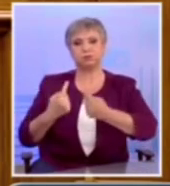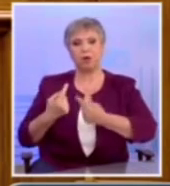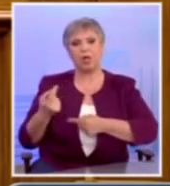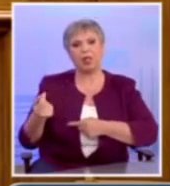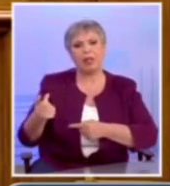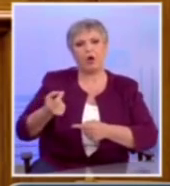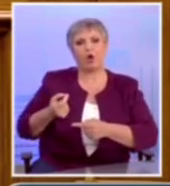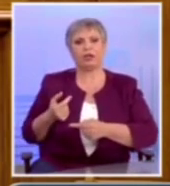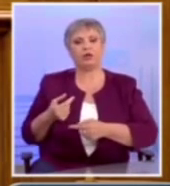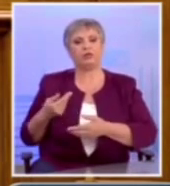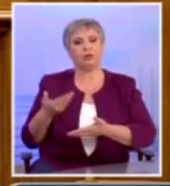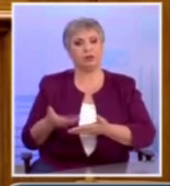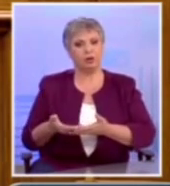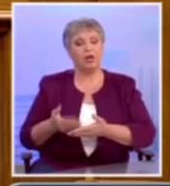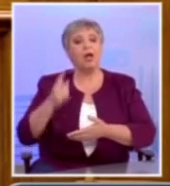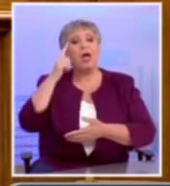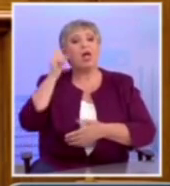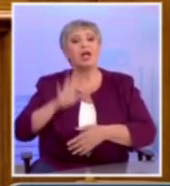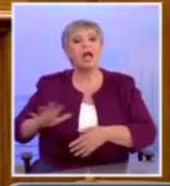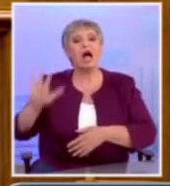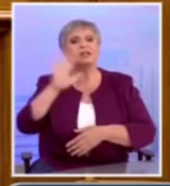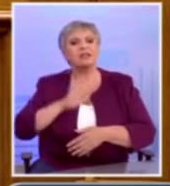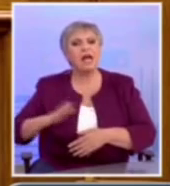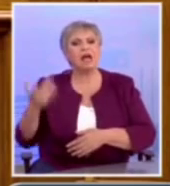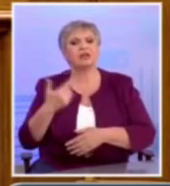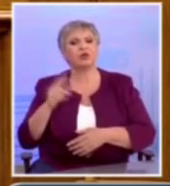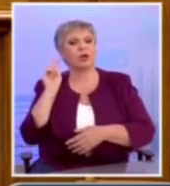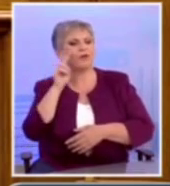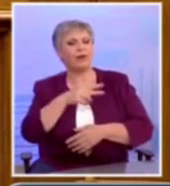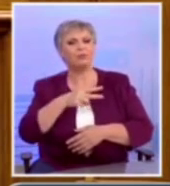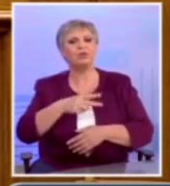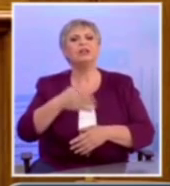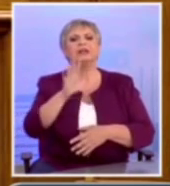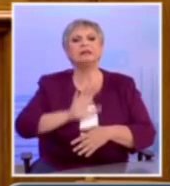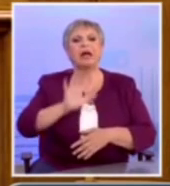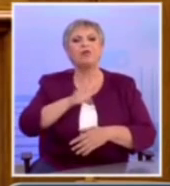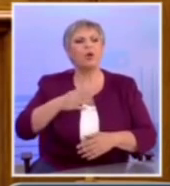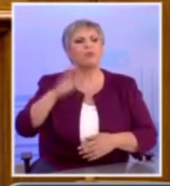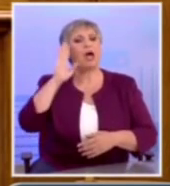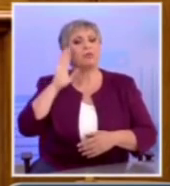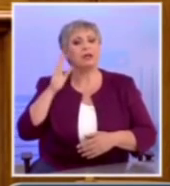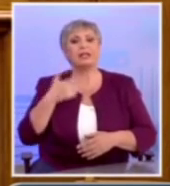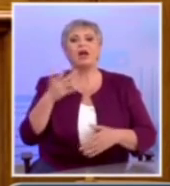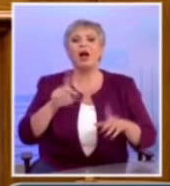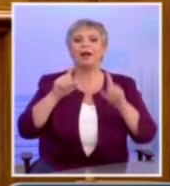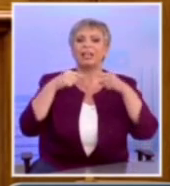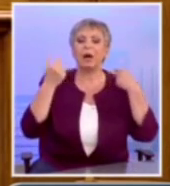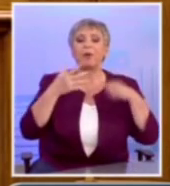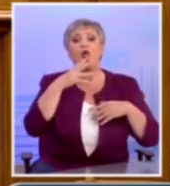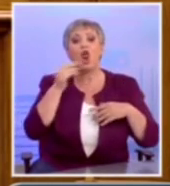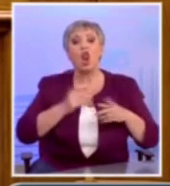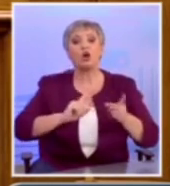Ασιάτες στεναχωριούνται όταν βλέπουν τους Ευρωπαίους και τους Αμερικάνους να χαμογελούν με μια συμφωνία σαν να μην έγινε